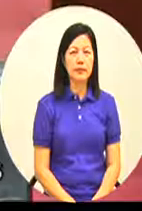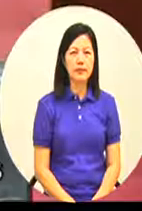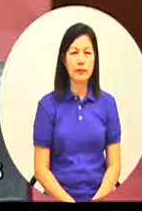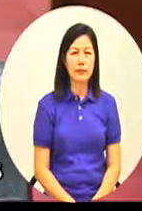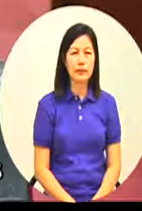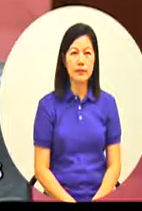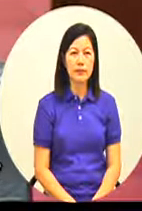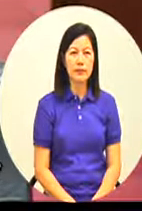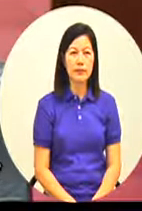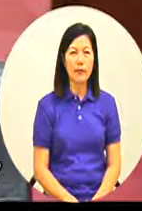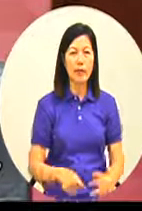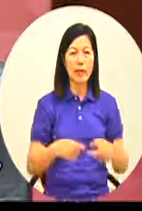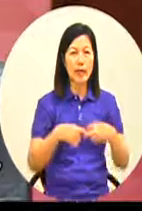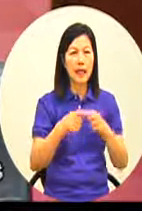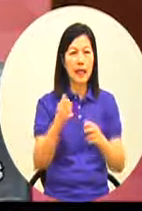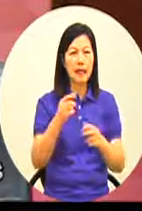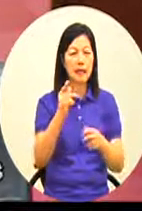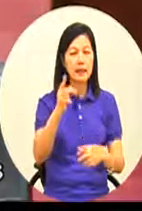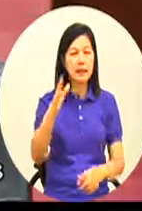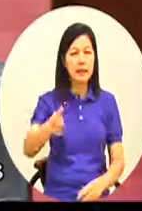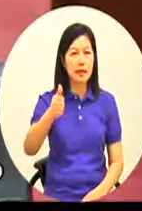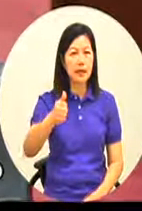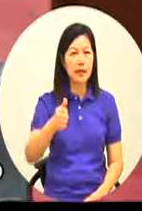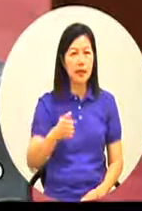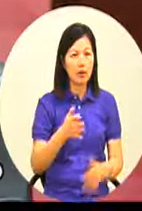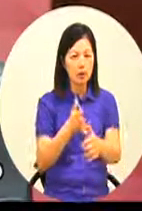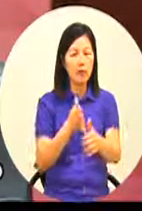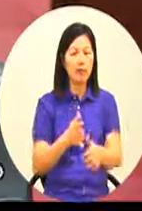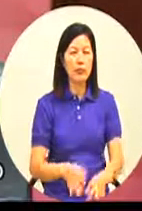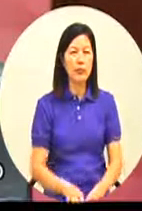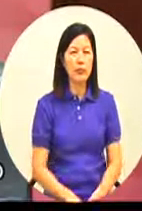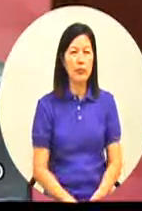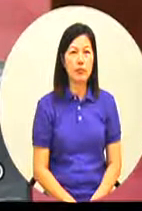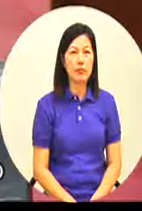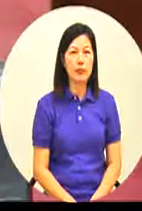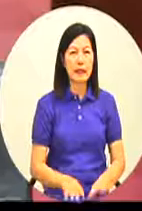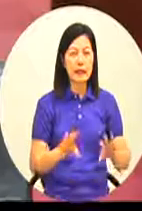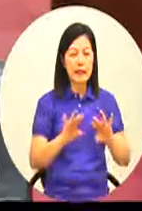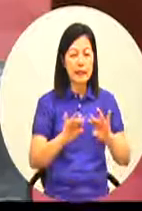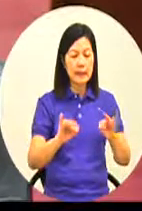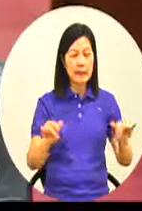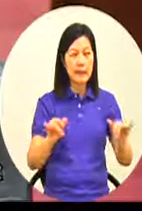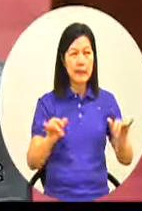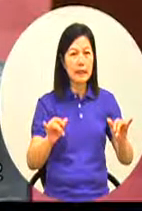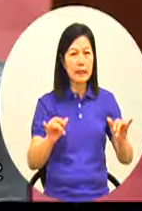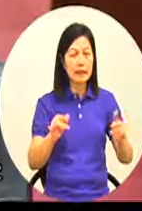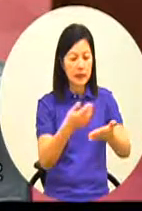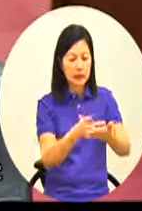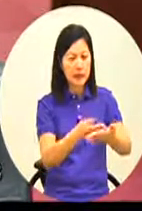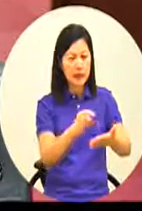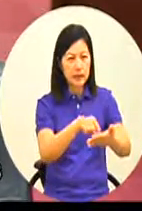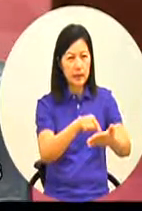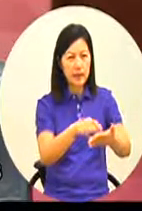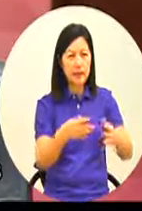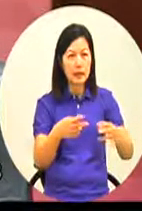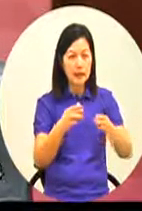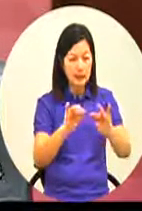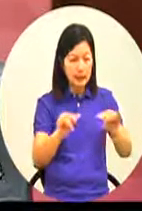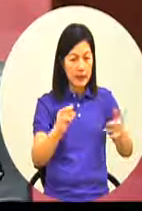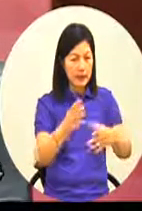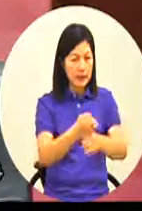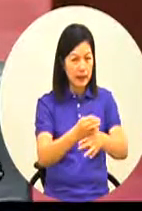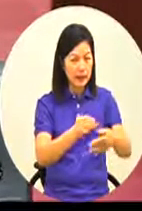吼，迄个李科长啊，咱讲是来一件迄个地图点点吼，甲迄个航照图甲实况的无